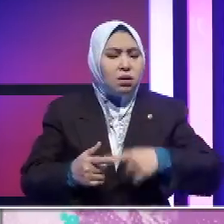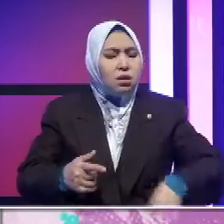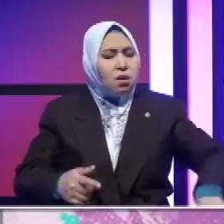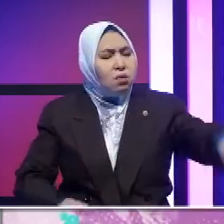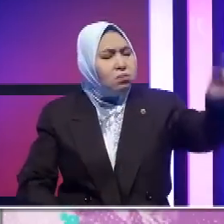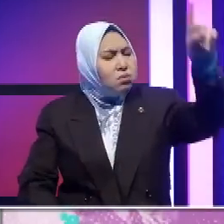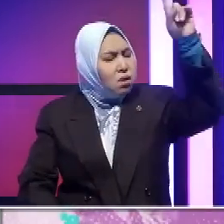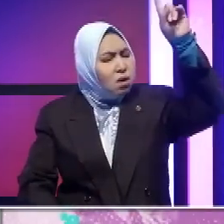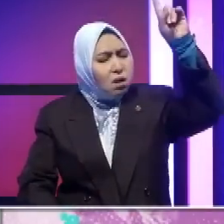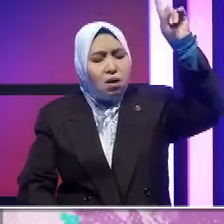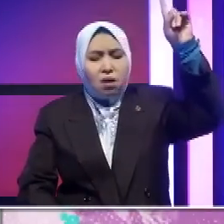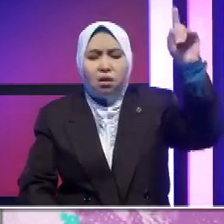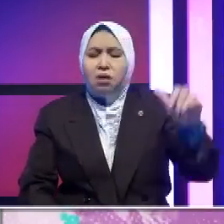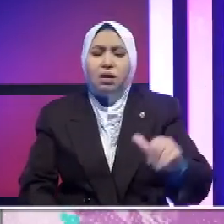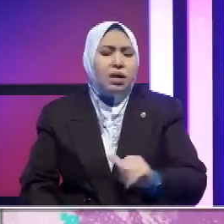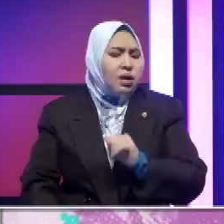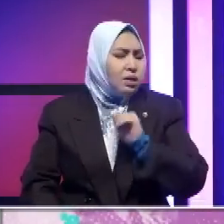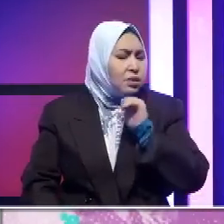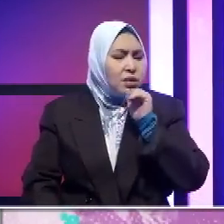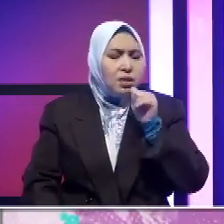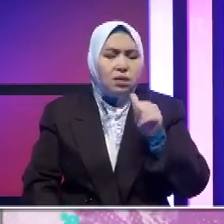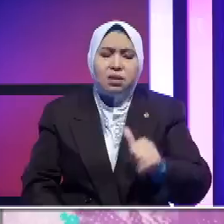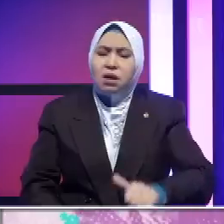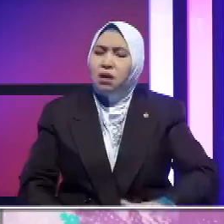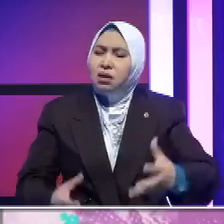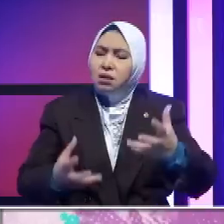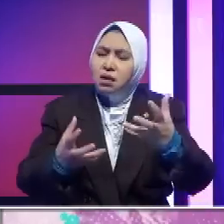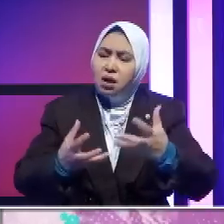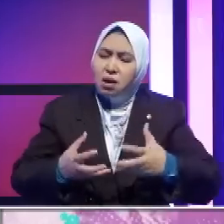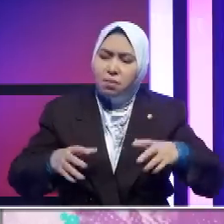الله يريد ظلما